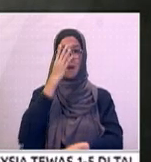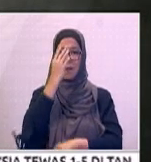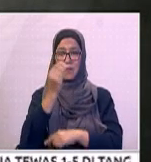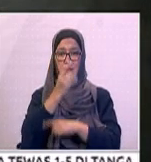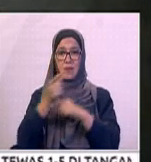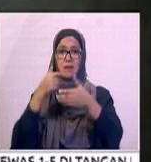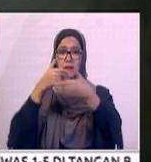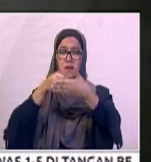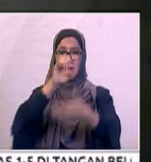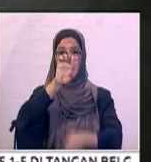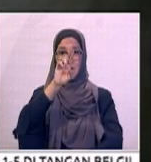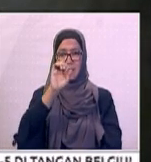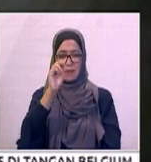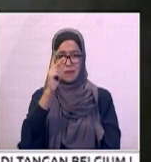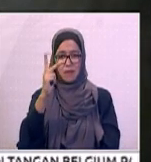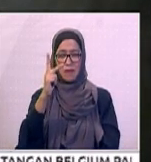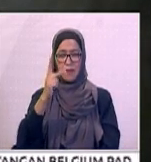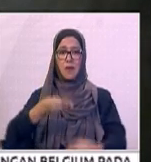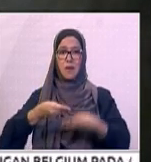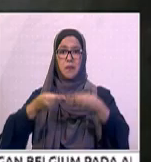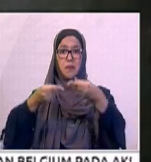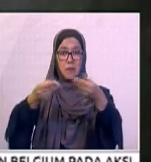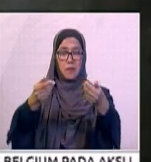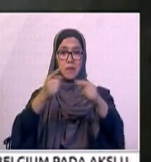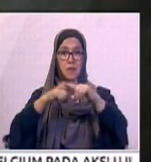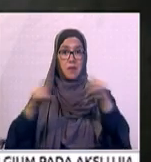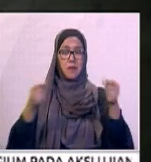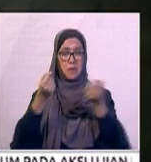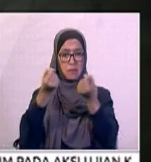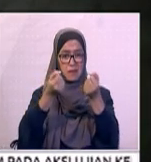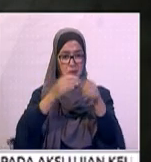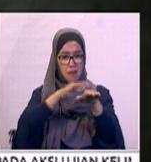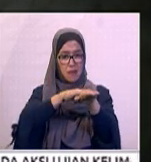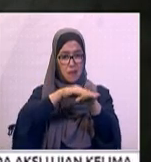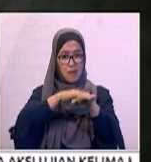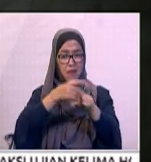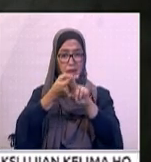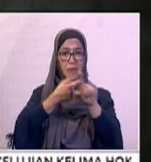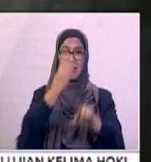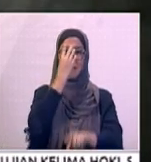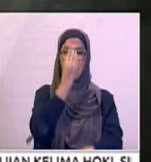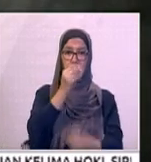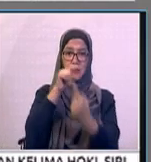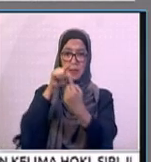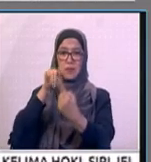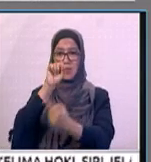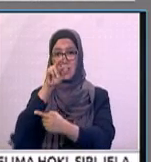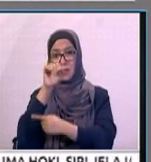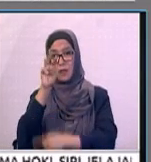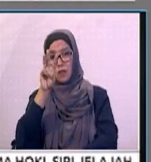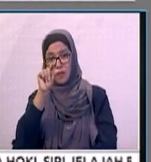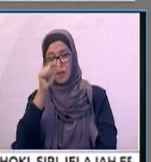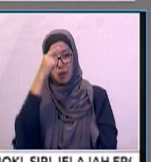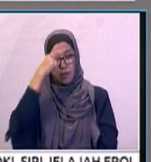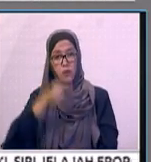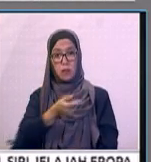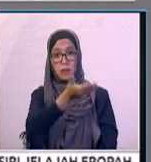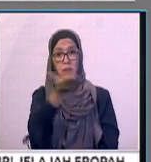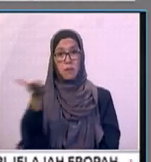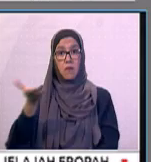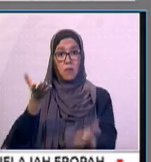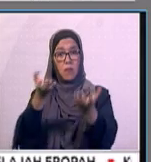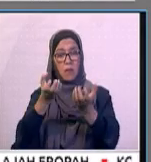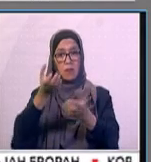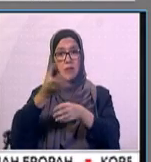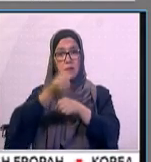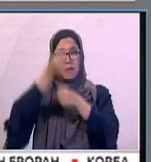Sdel. Namun trafik dilaporkan perlahan dari Seremban ke Senawang. Jadi pada anda yang ingin mendapatkan maklumat